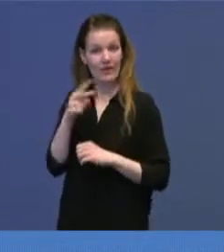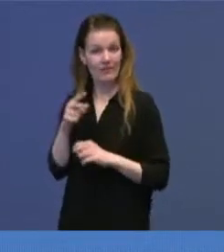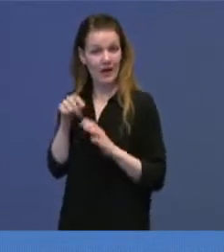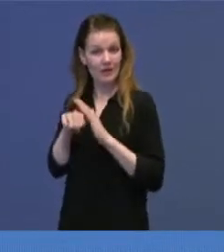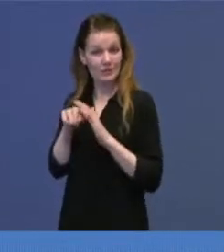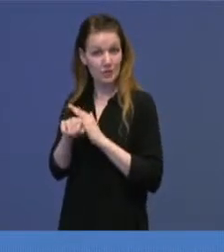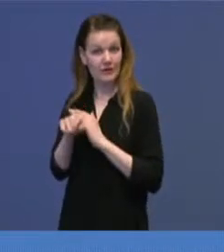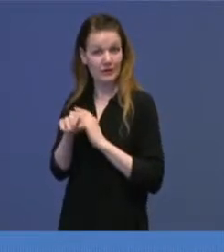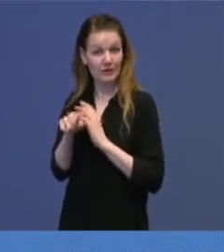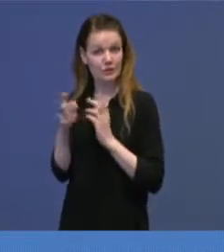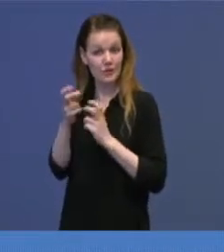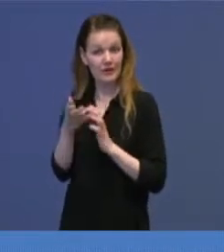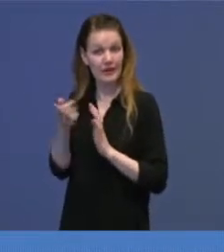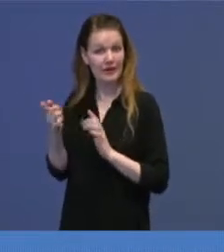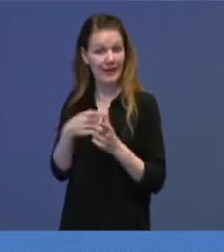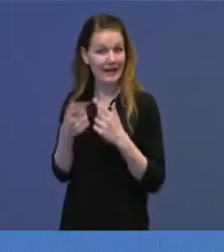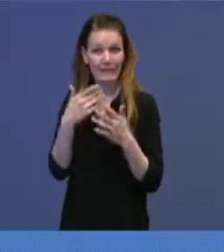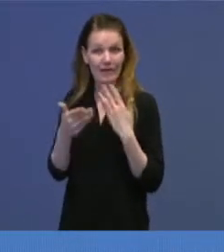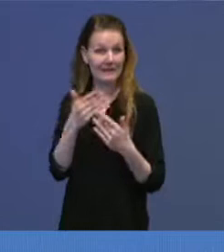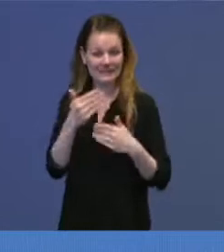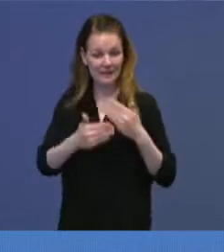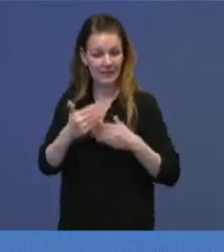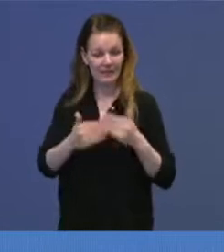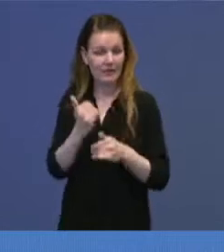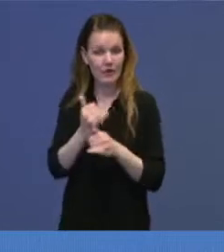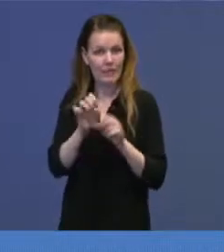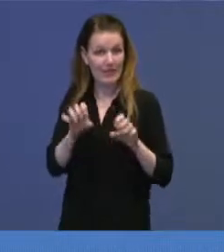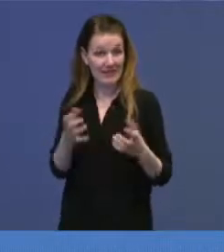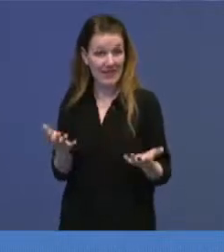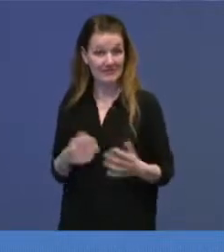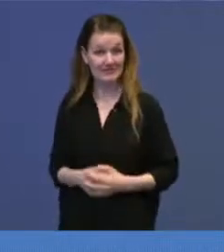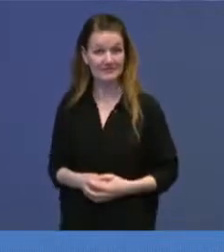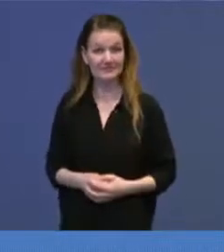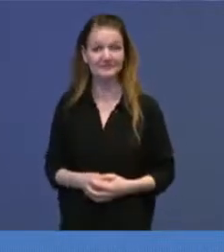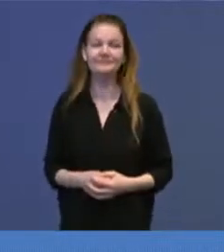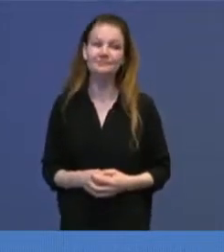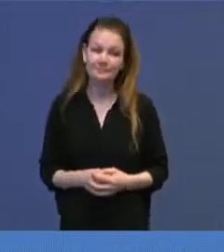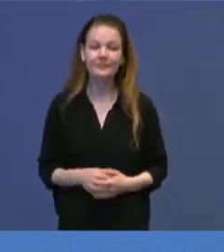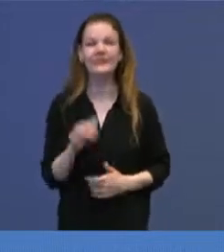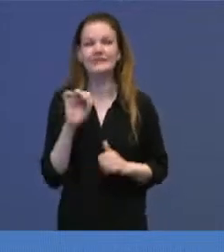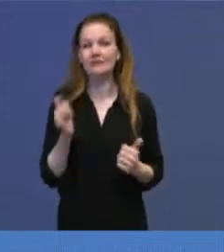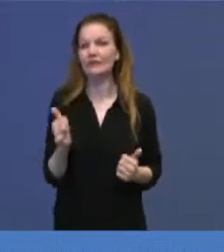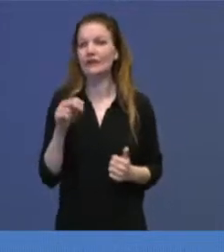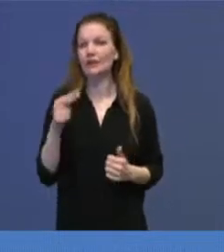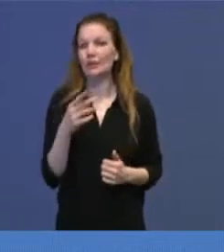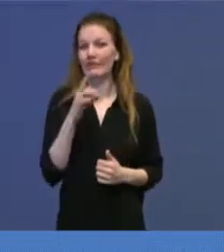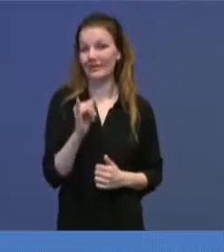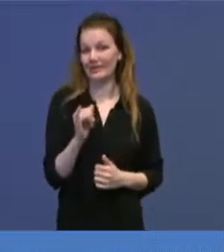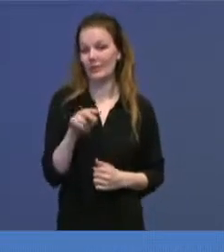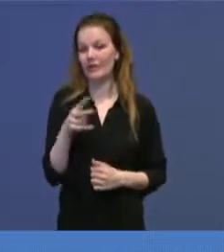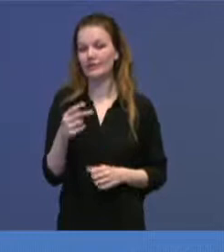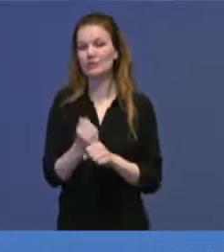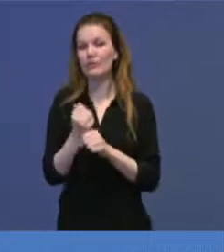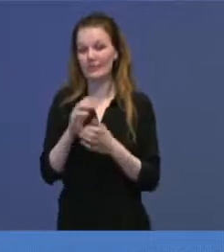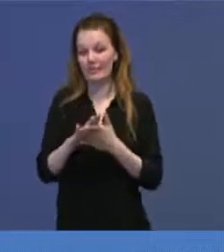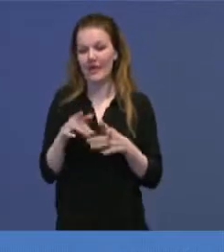nok saksbehandlere, for eksempel? Det er klart at utlendingsmyndighetene våre, UDI og andre som jobber med dette, får nå veldig